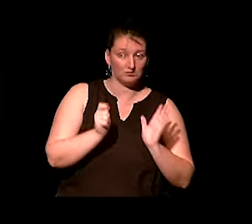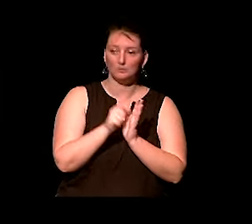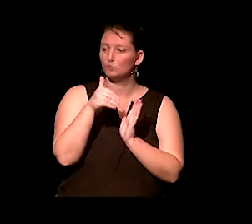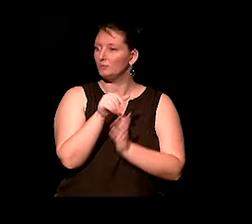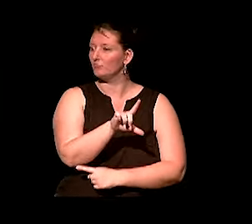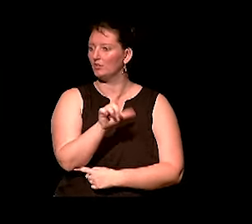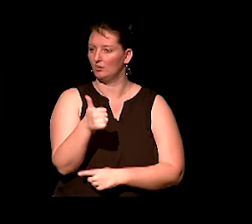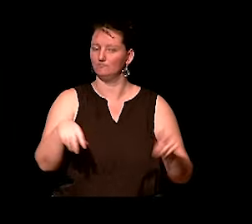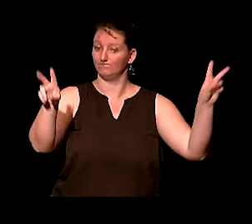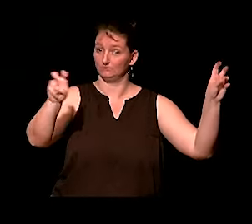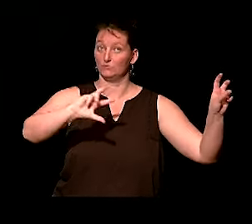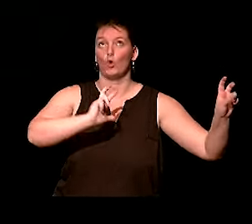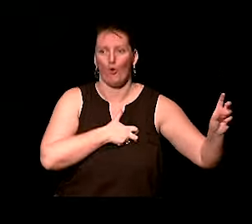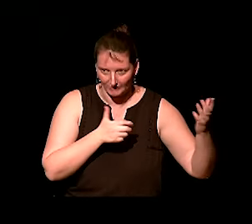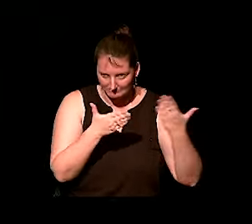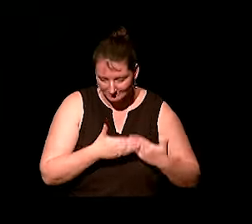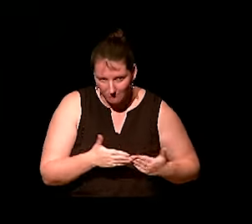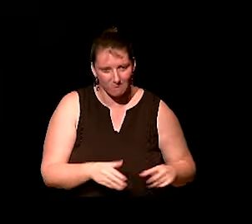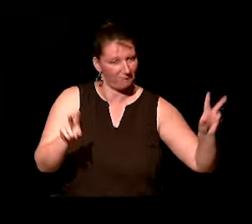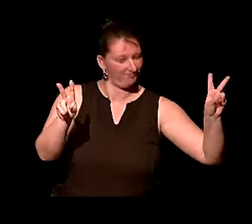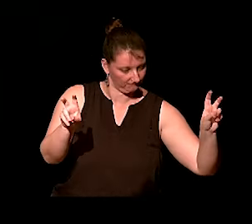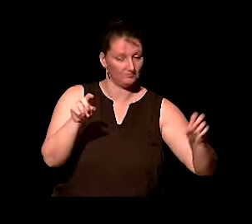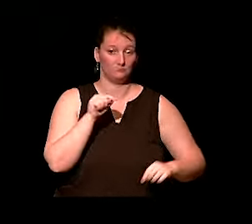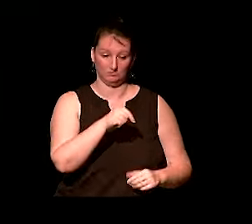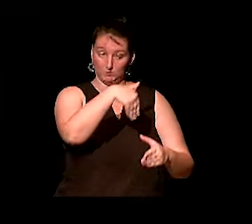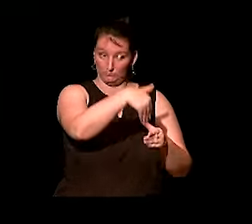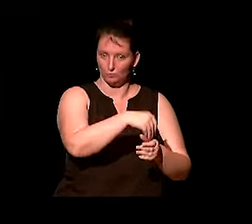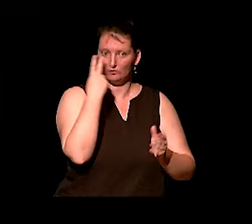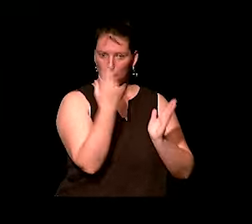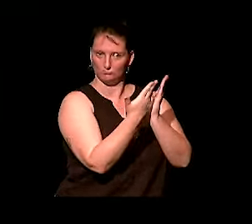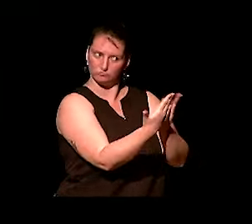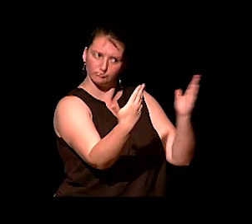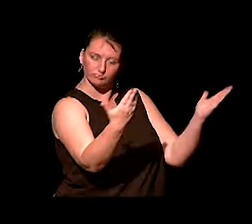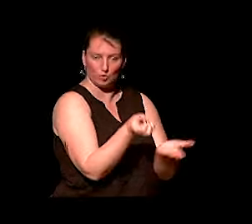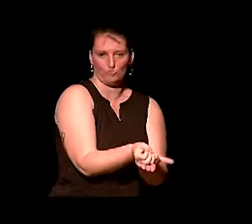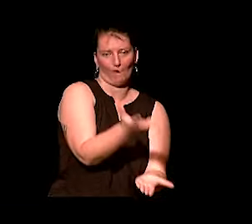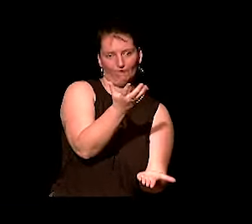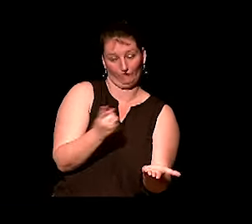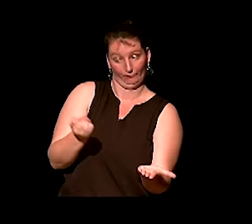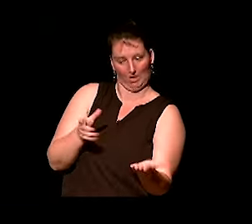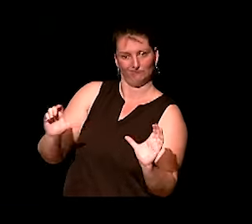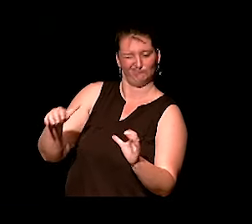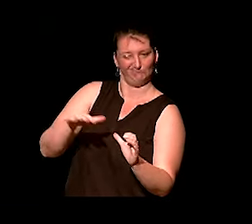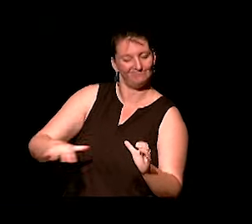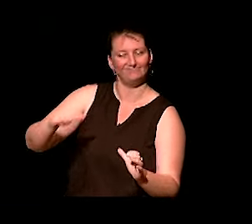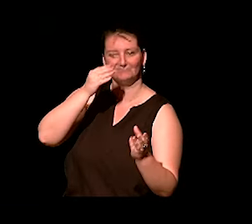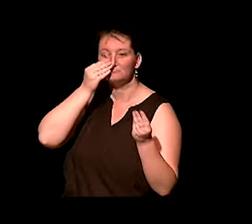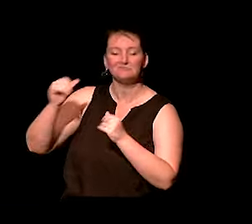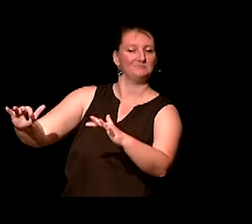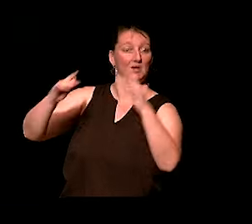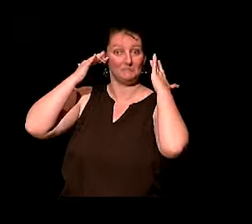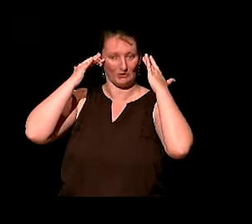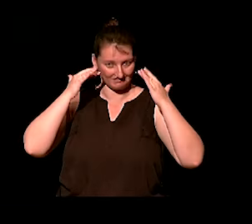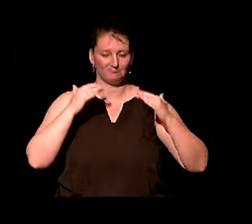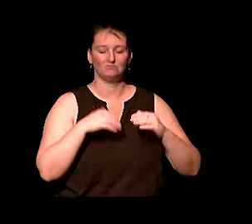qui s'intitulait « Enfin le cinéma », dans lequel il y avait un certain nombre d'œuvres impressionnistes qui scandaient le parcours. Mais vous